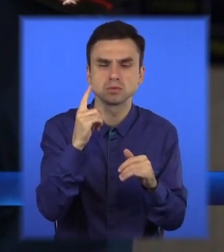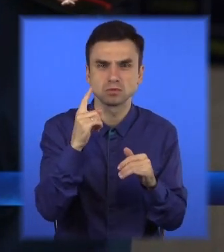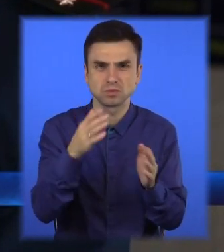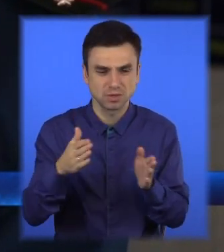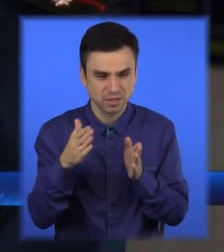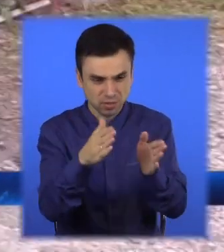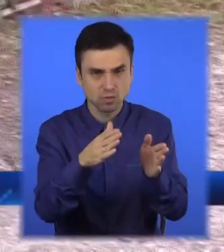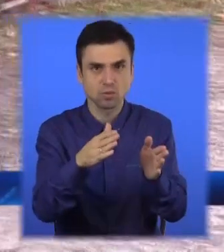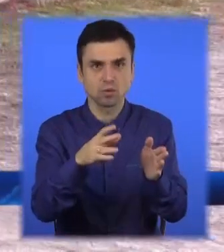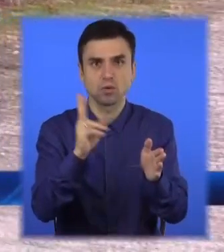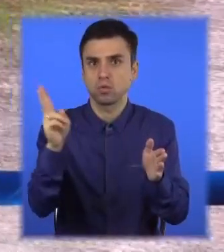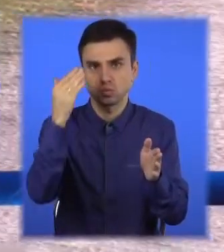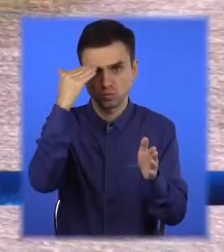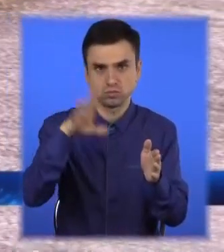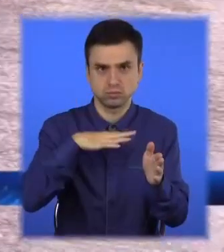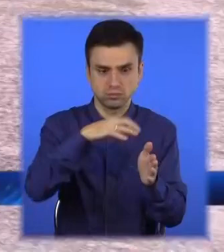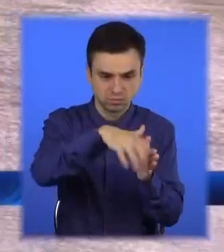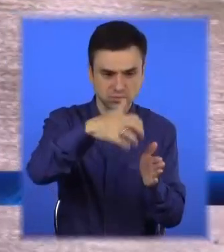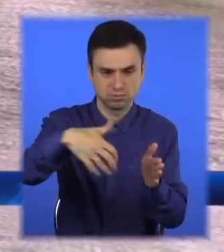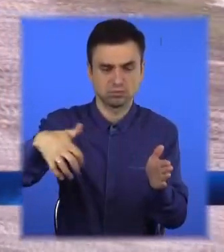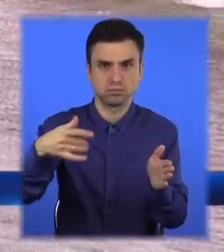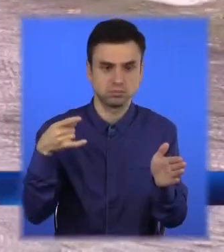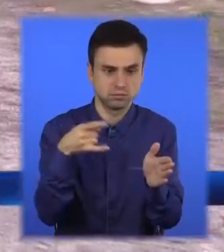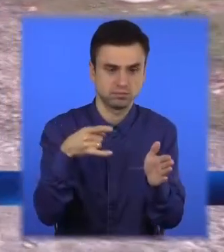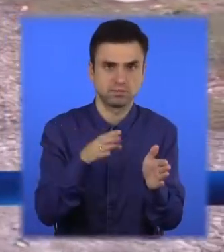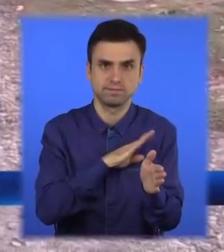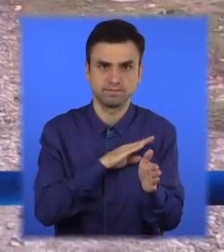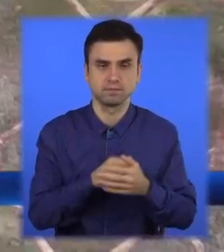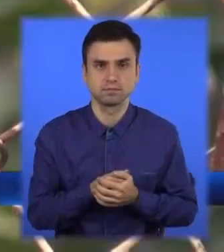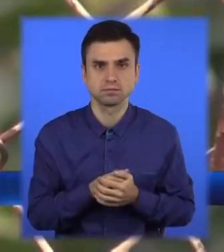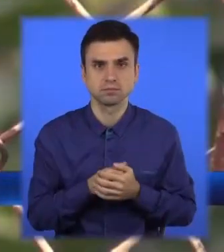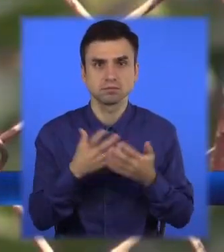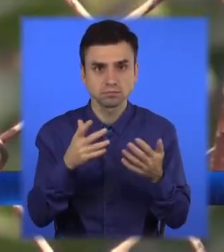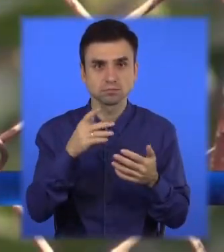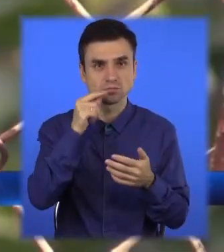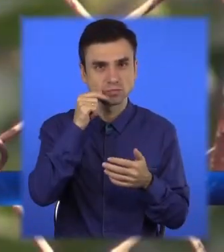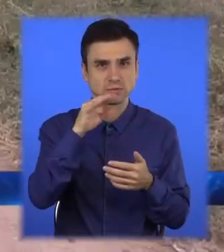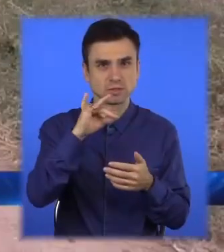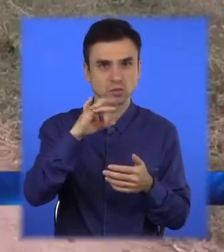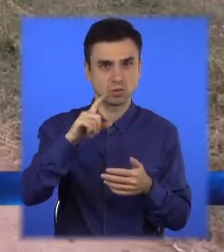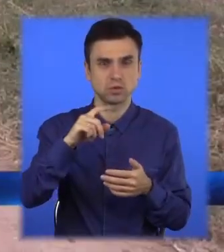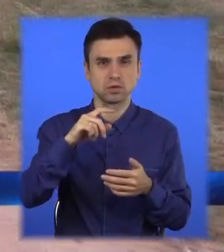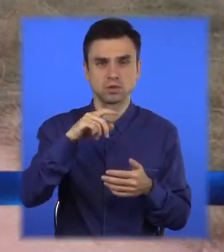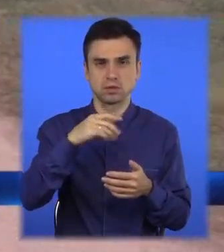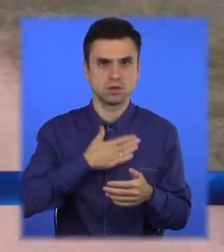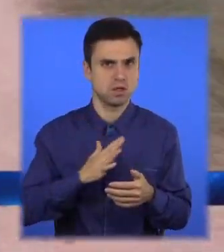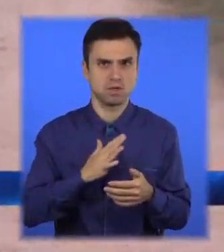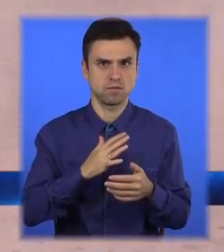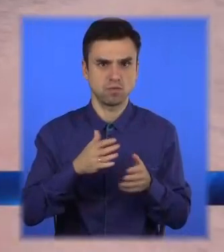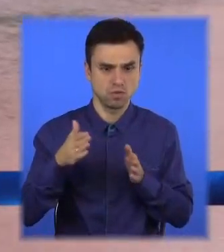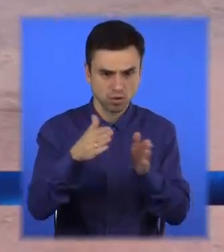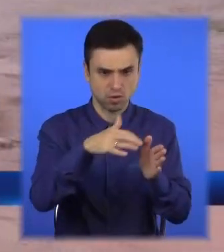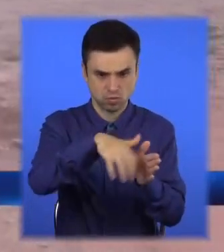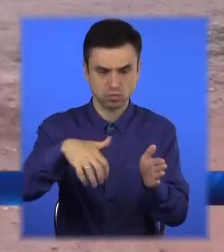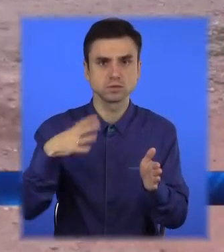був перекопаний. Ігор каже, інші мешканці Озерної теж не задоволені тим, що дорогу перерили. Справу так не